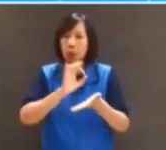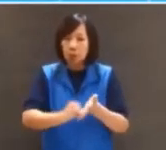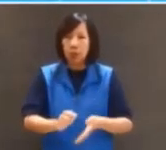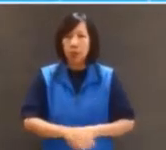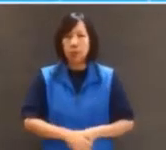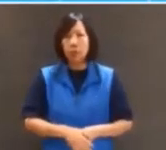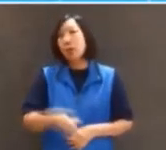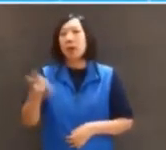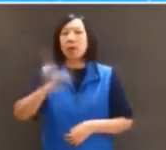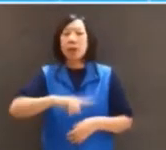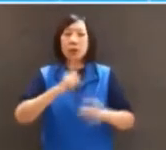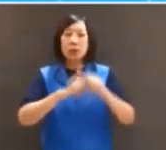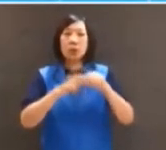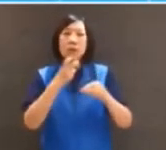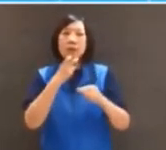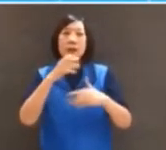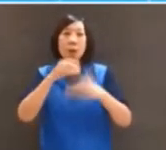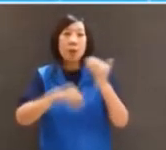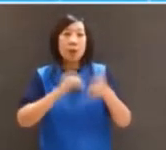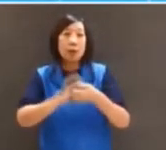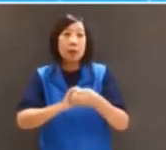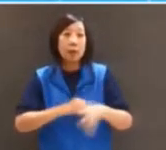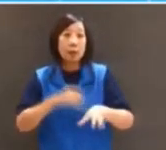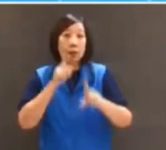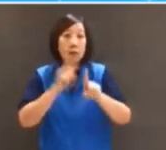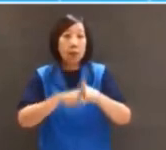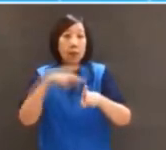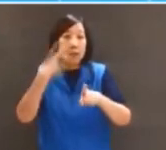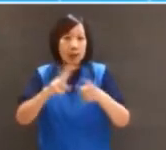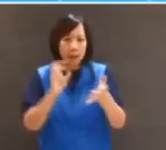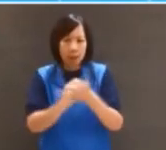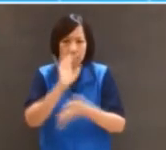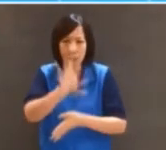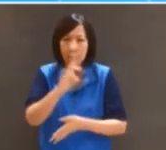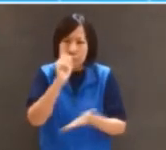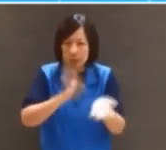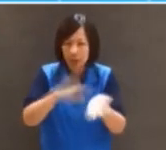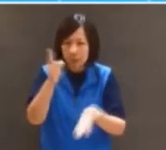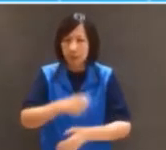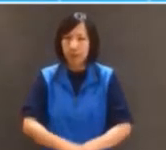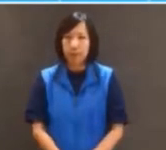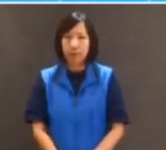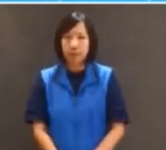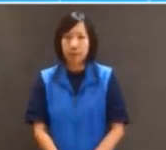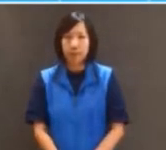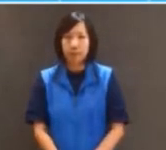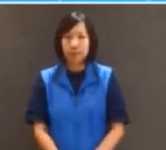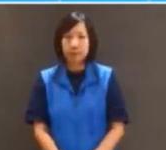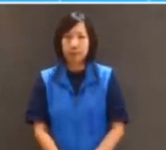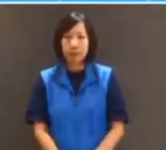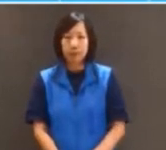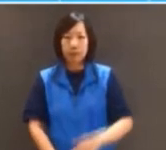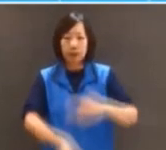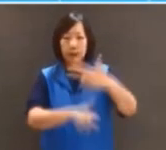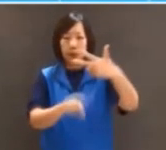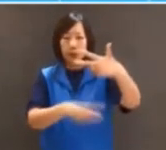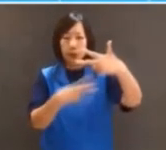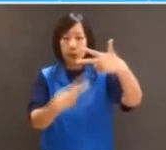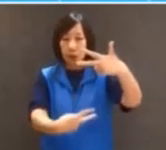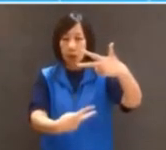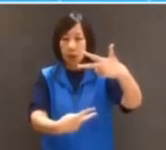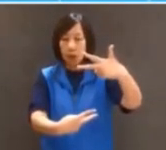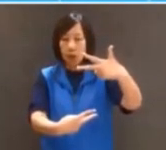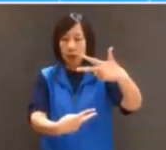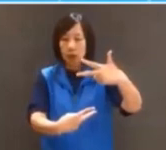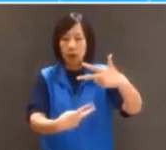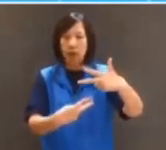所做的规定，我们特别再做一次的报告。我们7月2号全